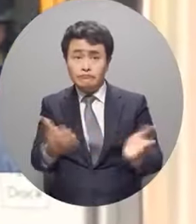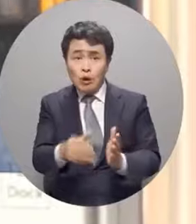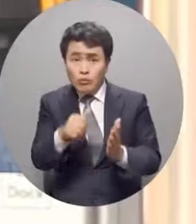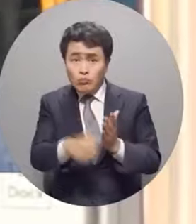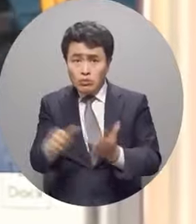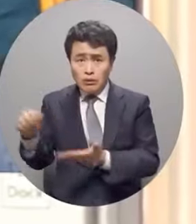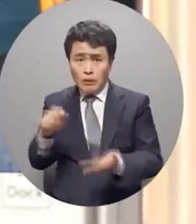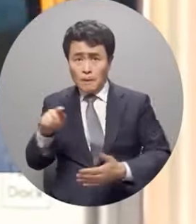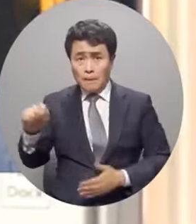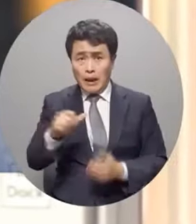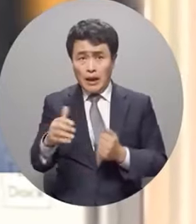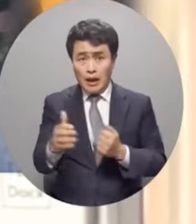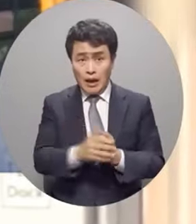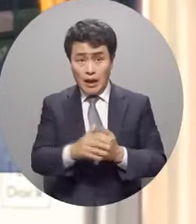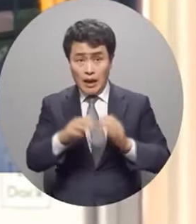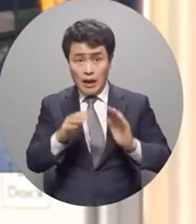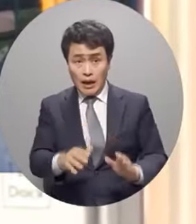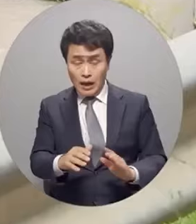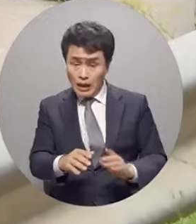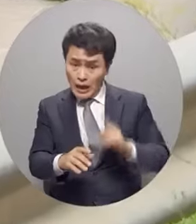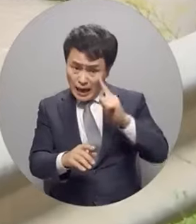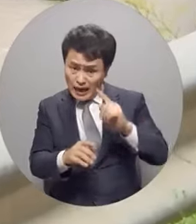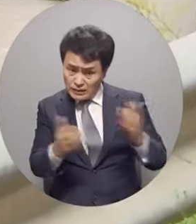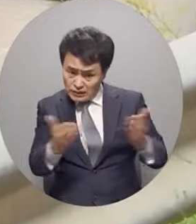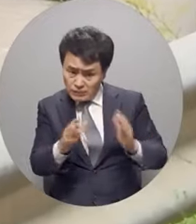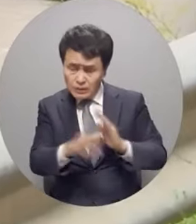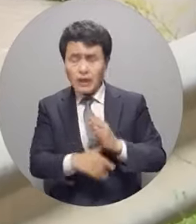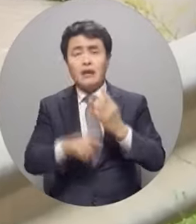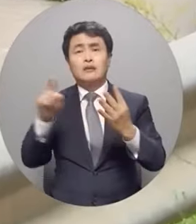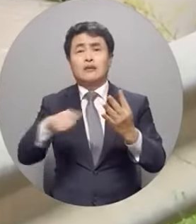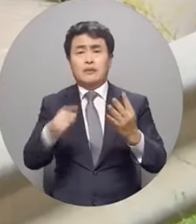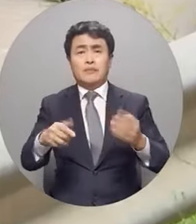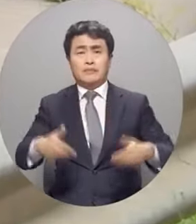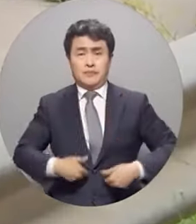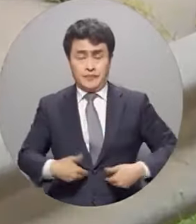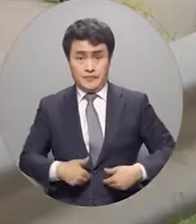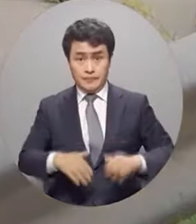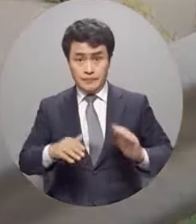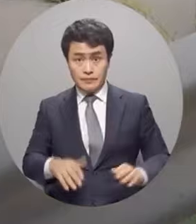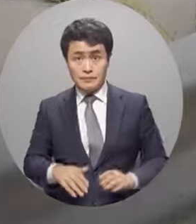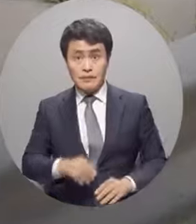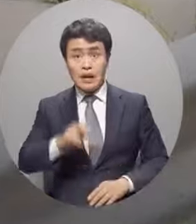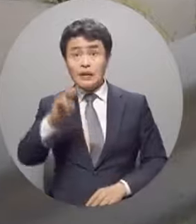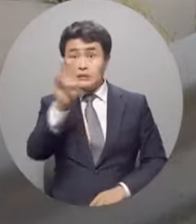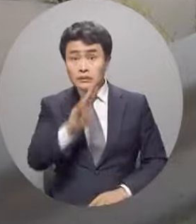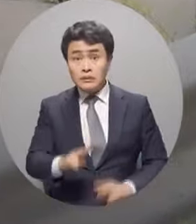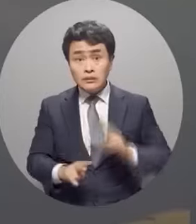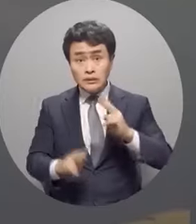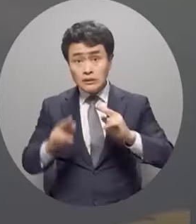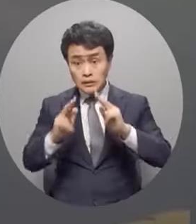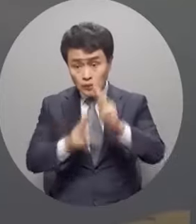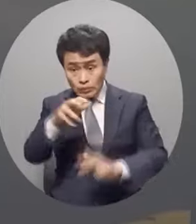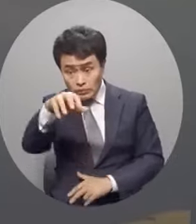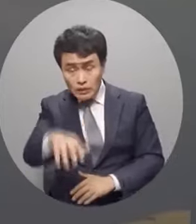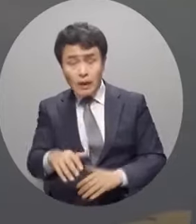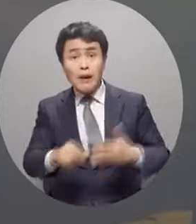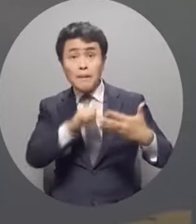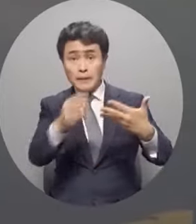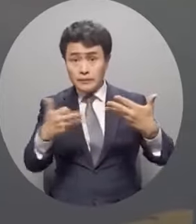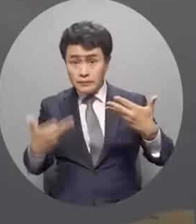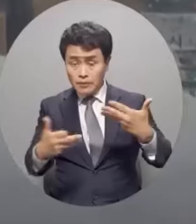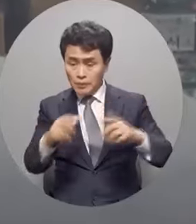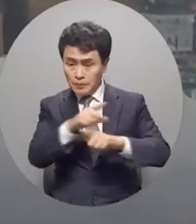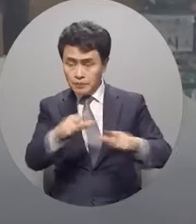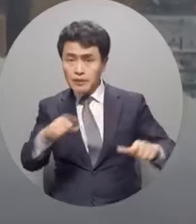속도가 있기 때문에 무조건 한 라인에 4명. 김명규 씨가 시흥 이캠프에서 일했던 8월 18일.